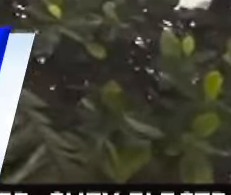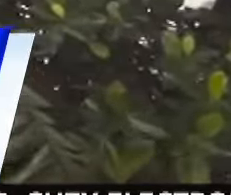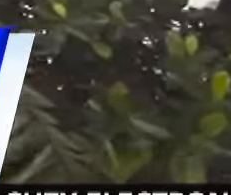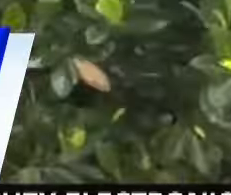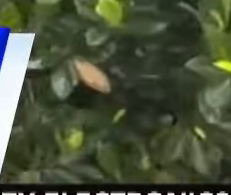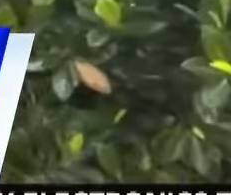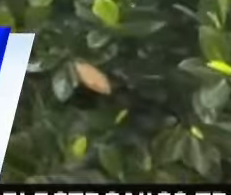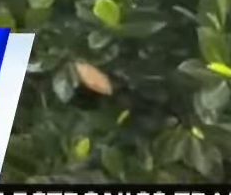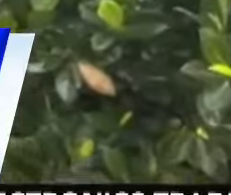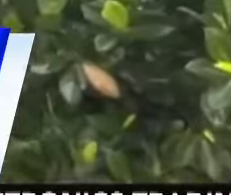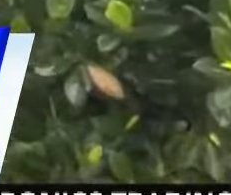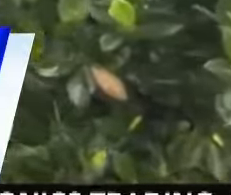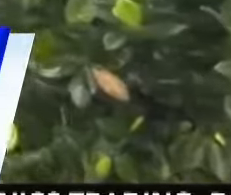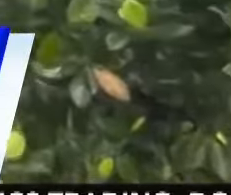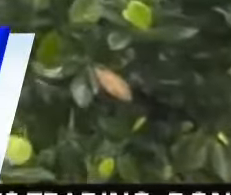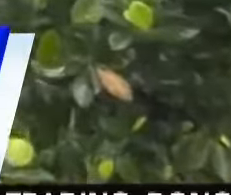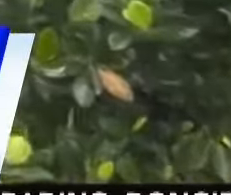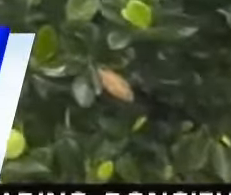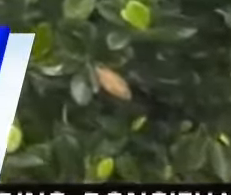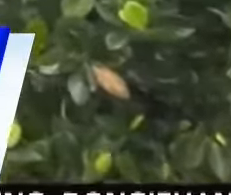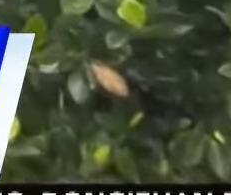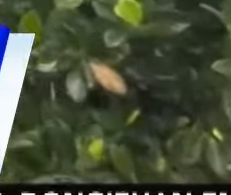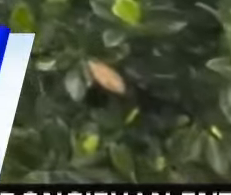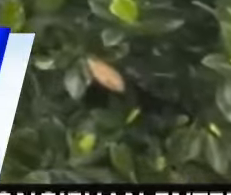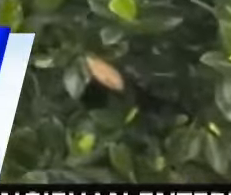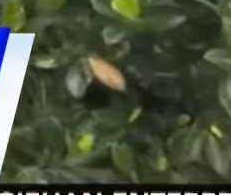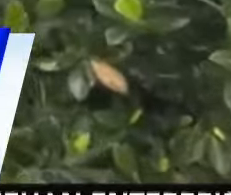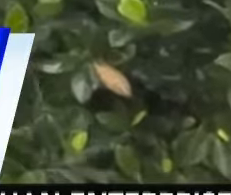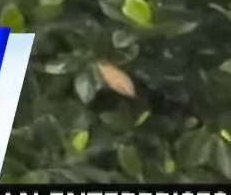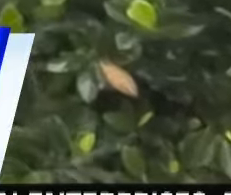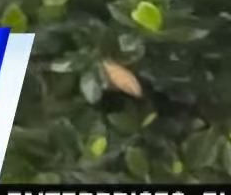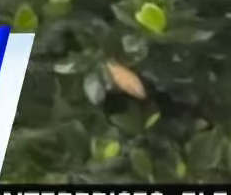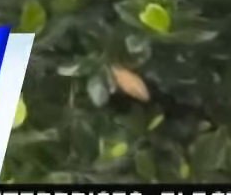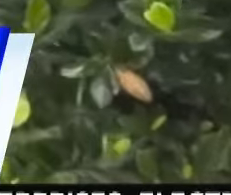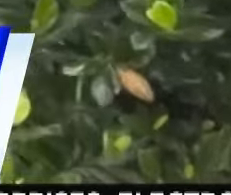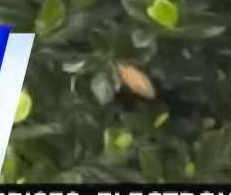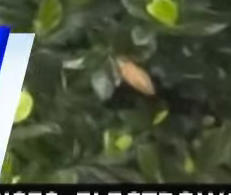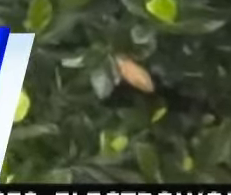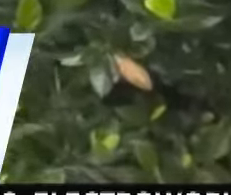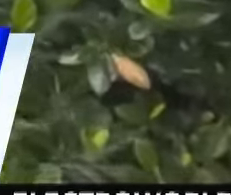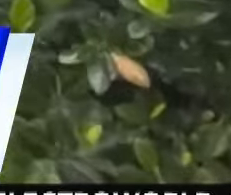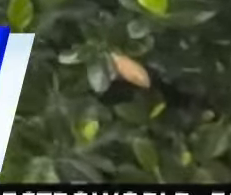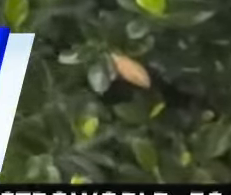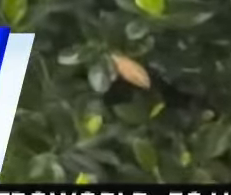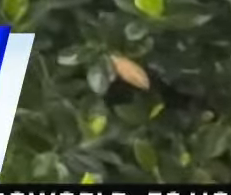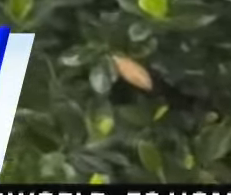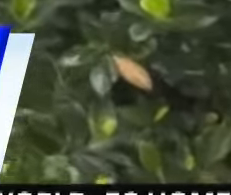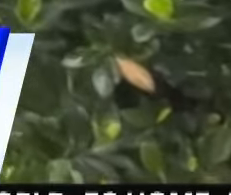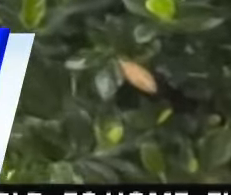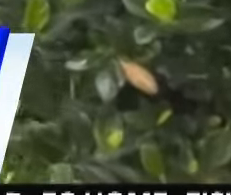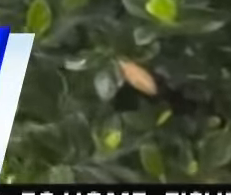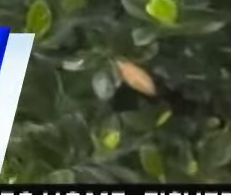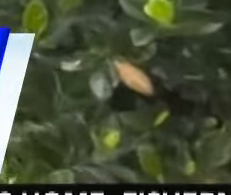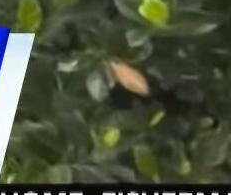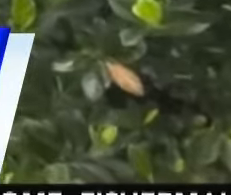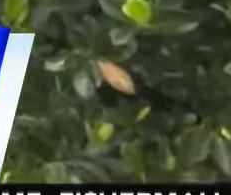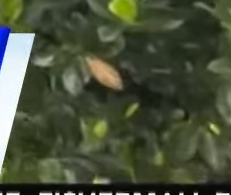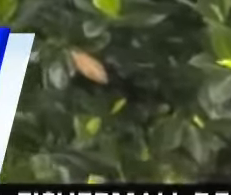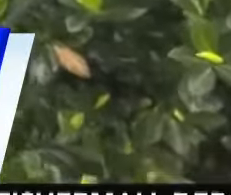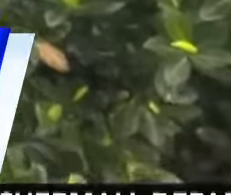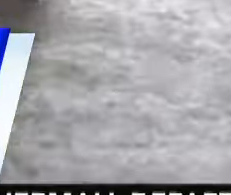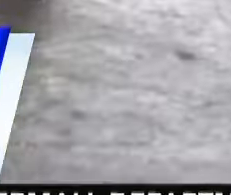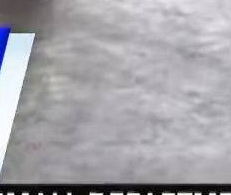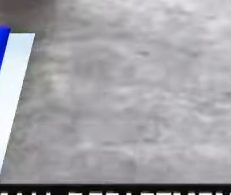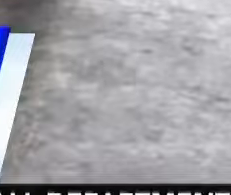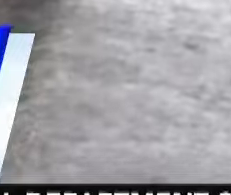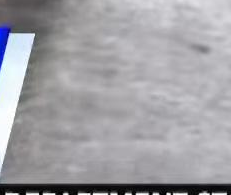bahay. Kanina po, senior citizen yung inilabas, ang mga kasunod po ng mga bata na. Ang kanilang pakamba,